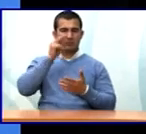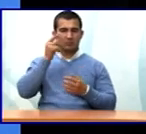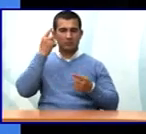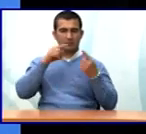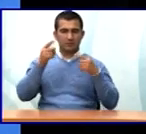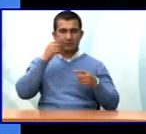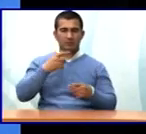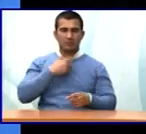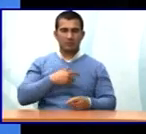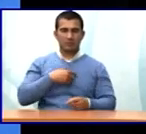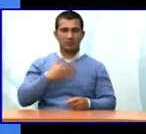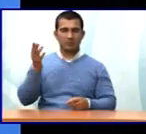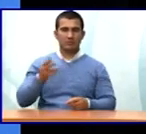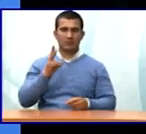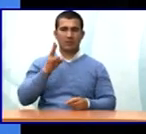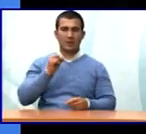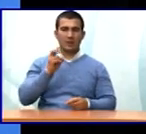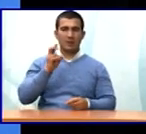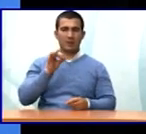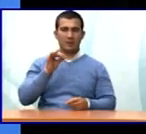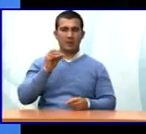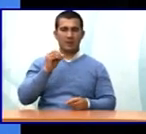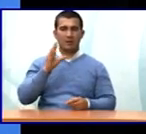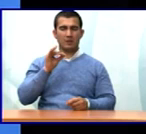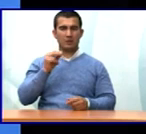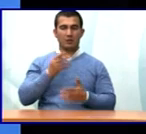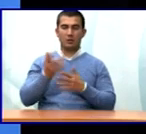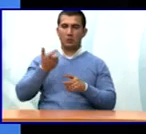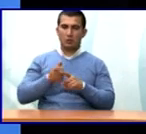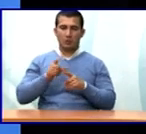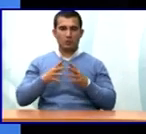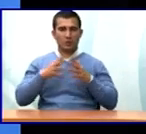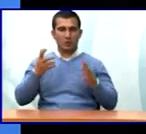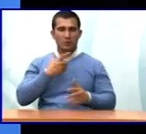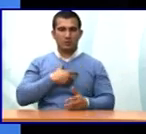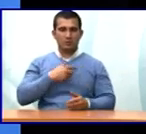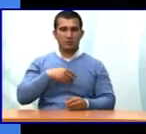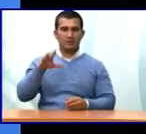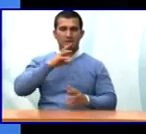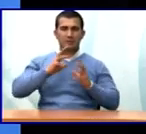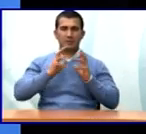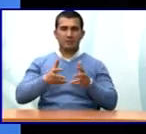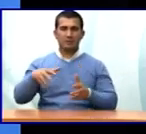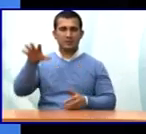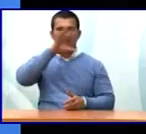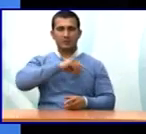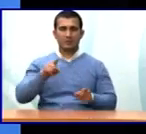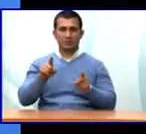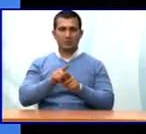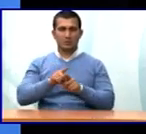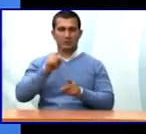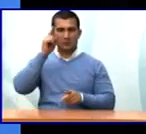akademigi Malik Nabiyevich ham o'zlarining eng katta hissalarini qo'shganlar. Hatto buni dunyo miqyosida tan